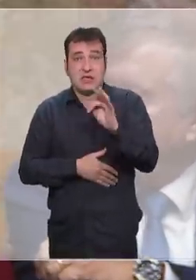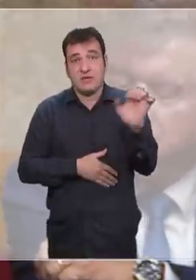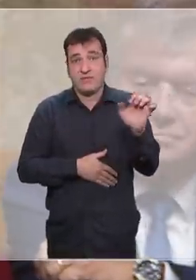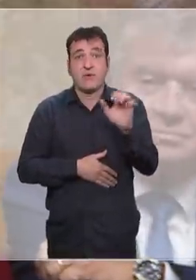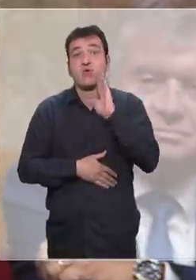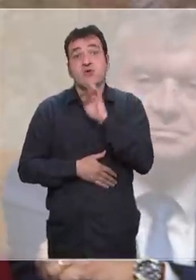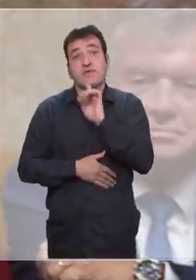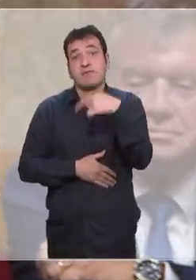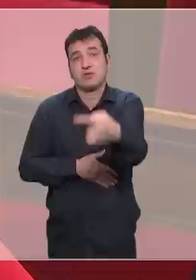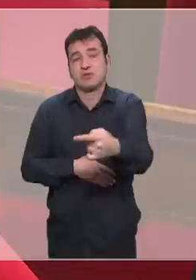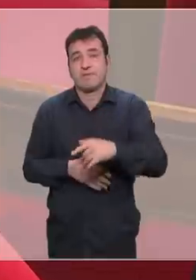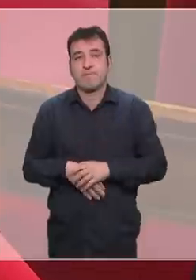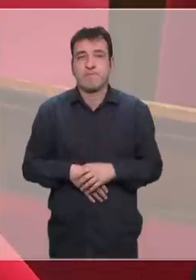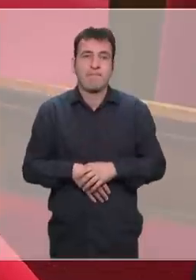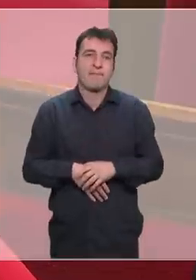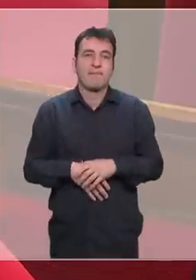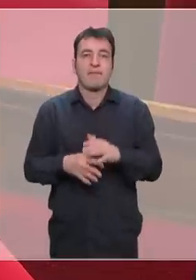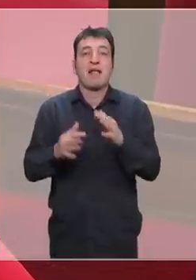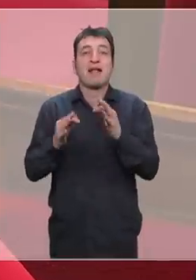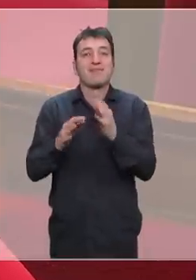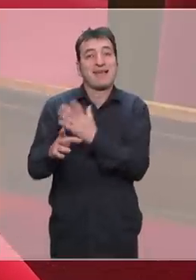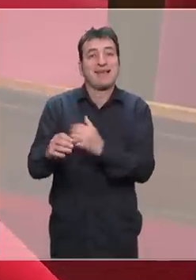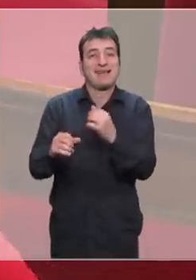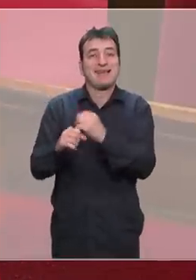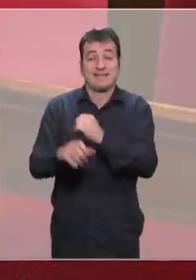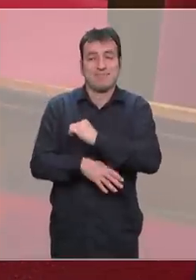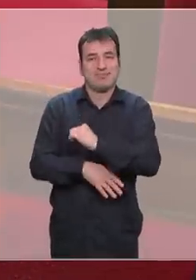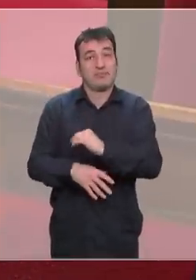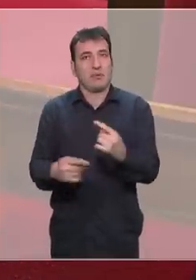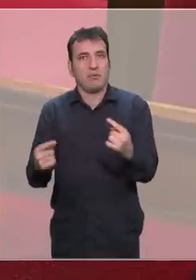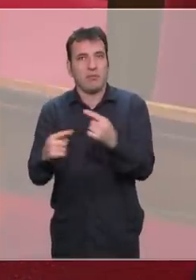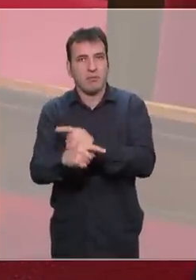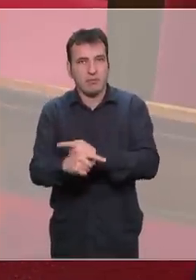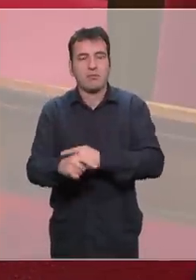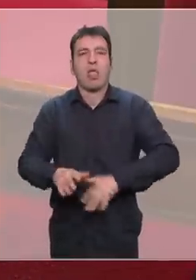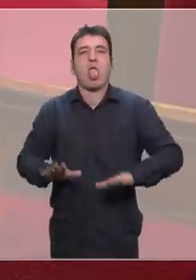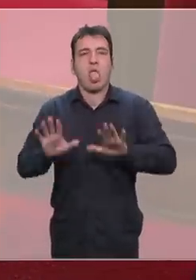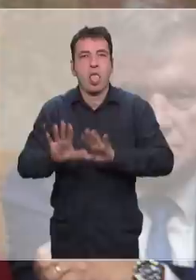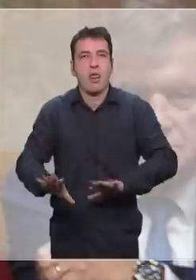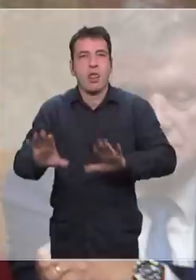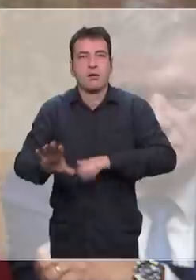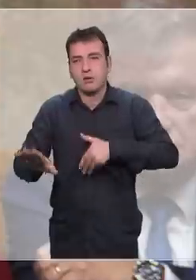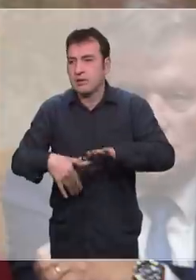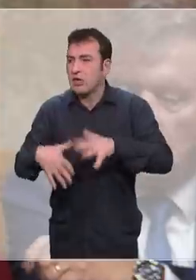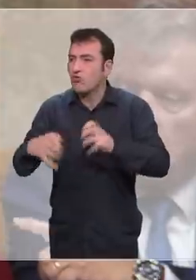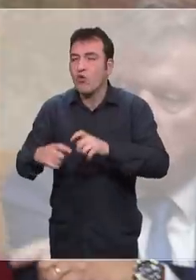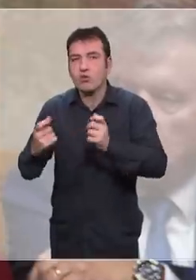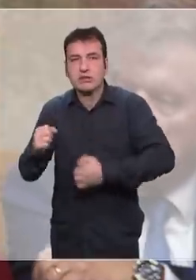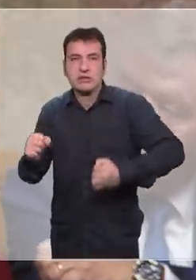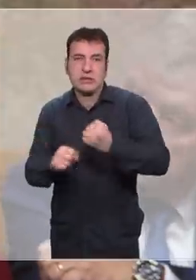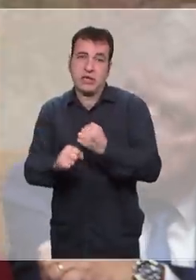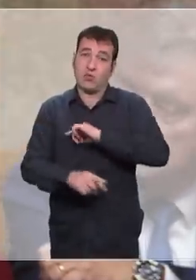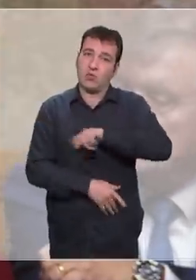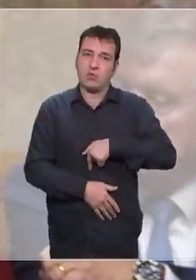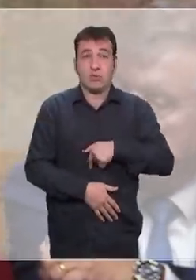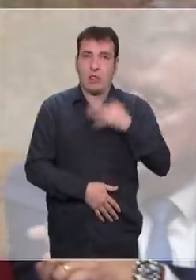il semble que plutôt que d'accélérer la création, ce guichet ralentisse les démarches. Ainsi, nous pouvons nous inquiéter sur le lancement